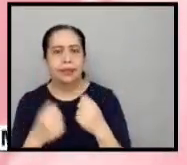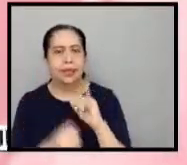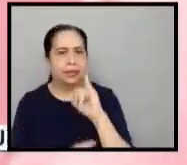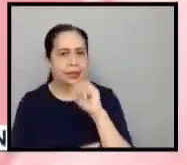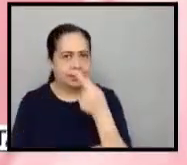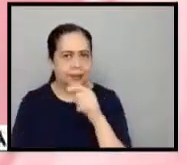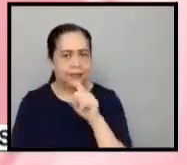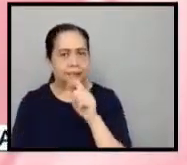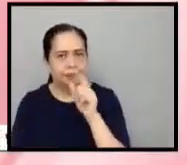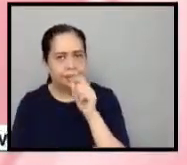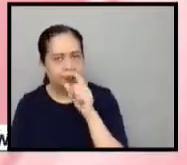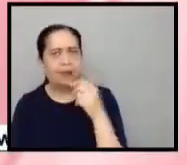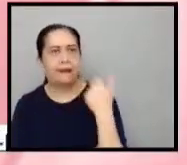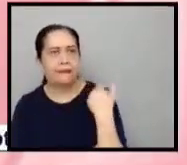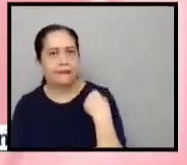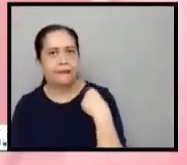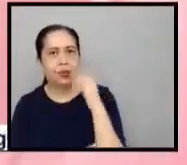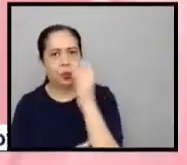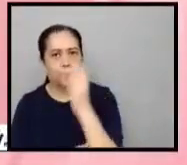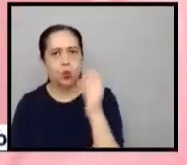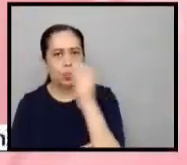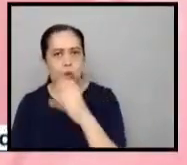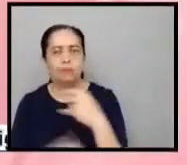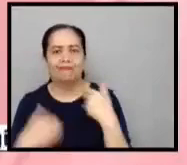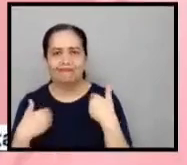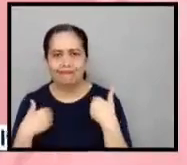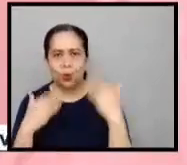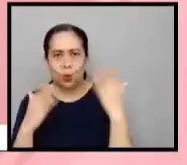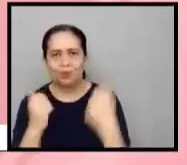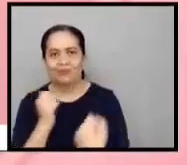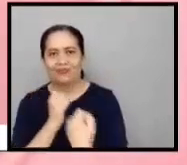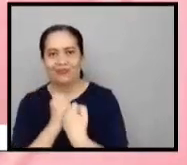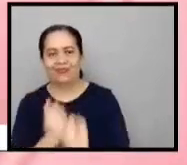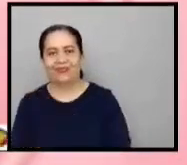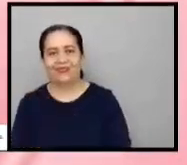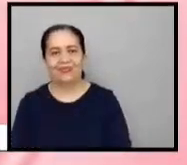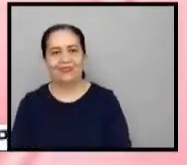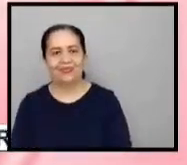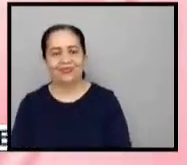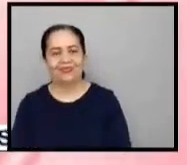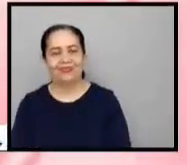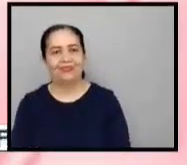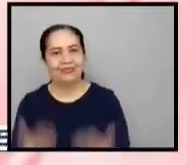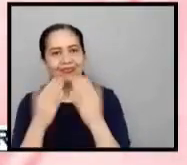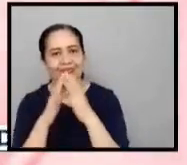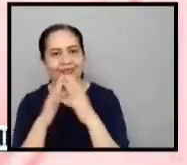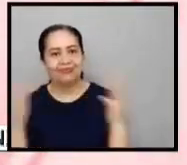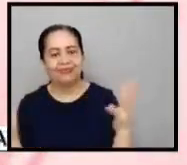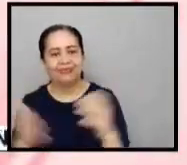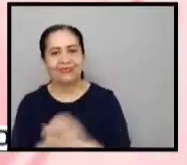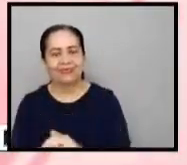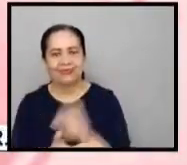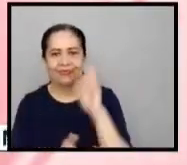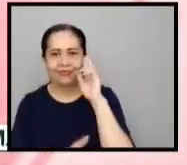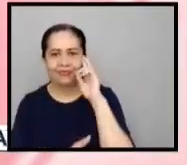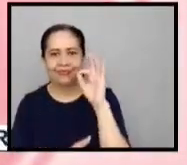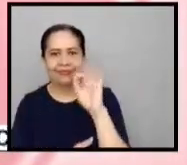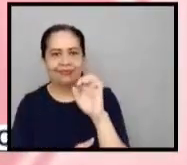Twitter and YouTube account. So yun po. Sana all po right. Supportahan po ninyo kami. Maraming salamat po. Maraming salamat Sir Ronan Ferrer, a Doctor